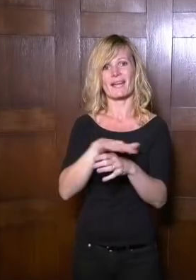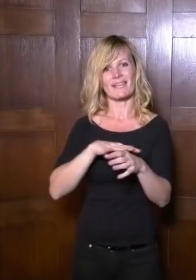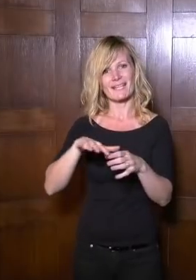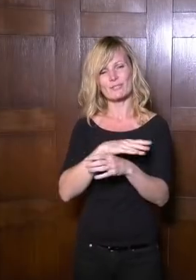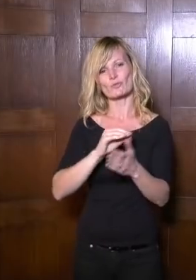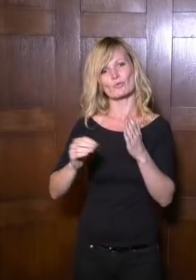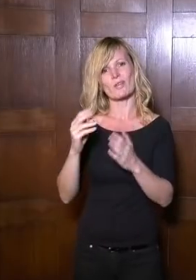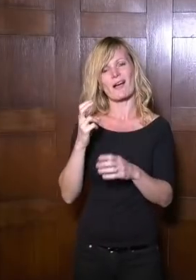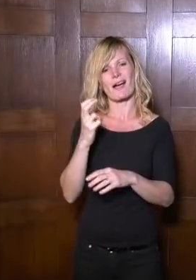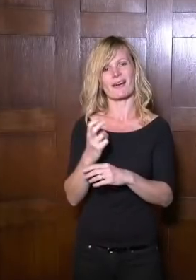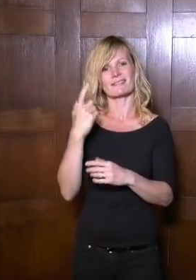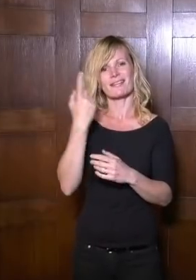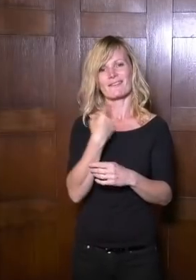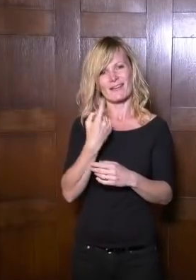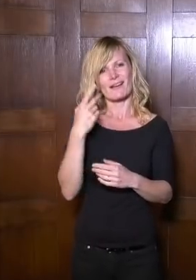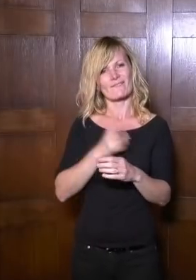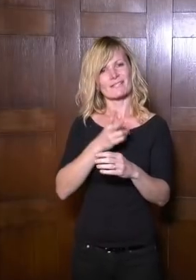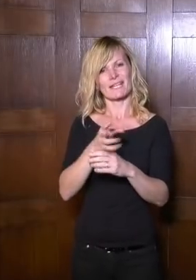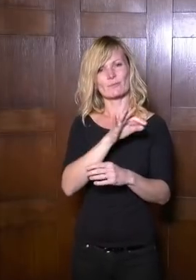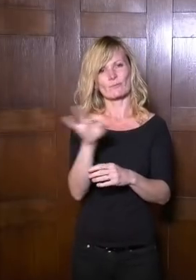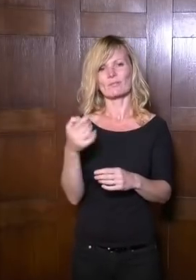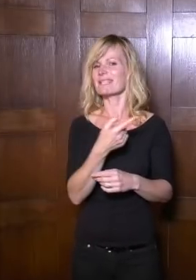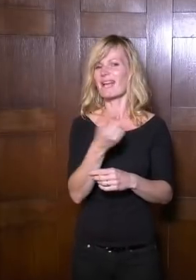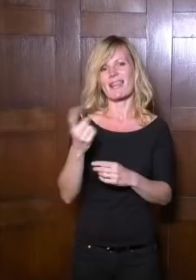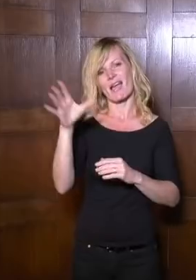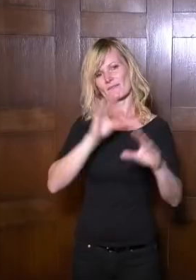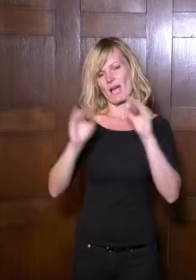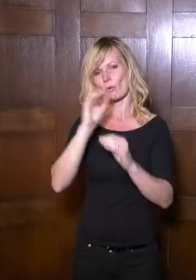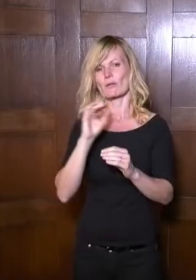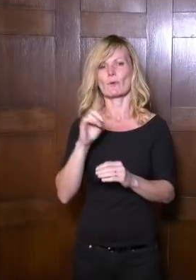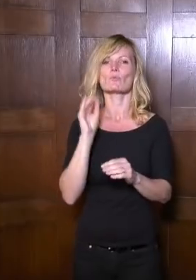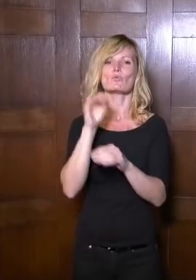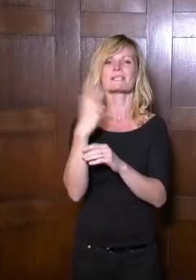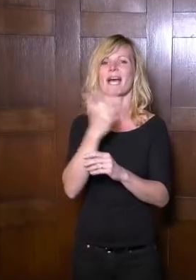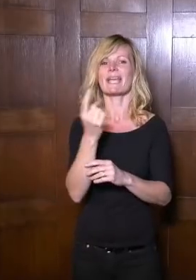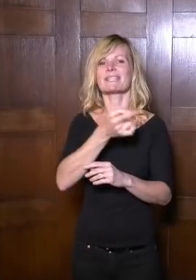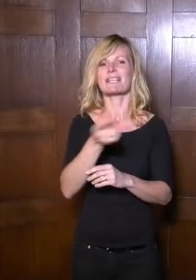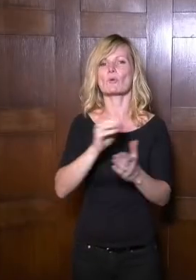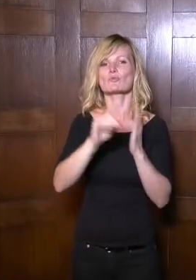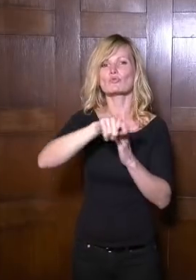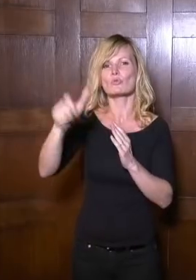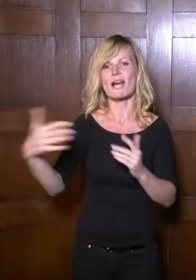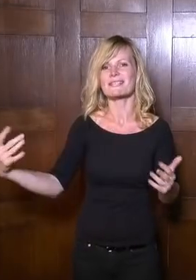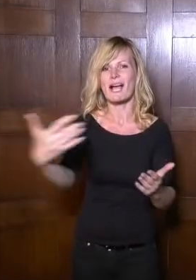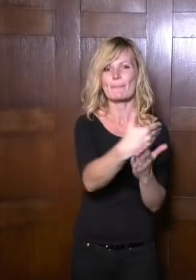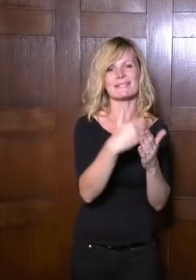Schülerinnen und Schüler, nicht alle Erfahrungen von den über 300.000 Schülerinnen und Schülern aufnehmen konnten. Das ist nicht möglich, aber wir sind gewählte Vertreter, also haben wir